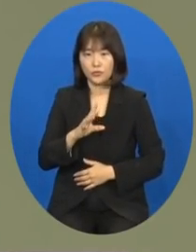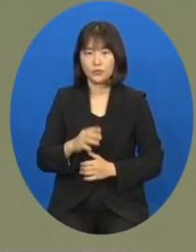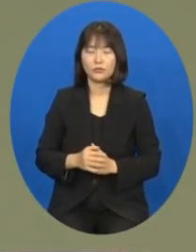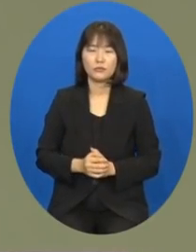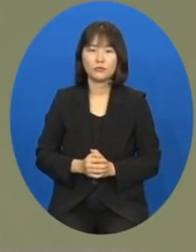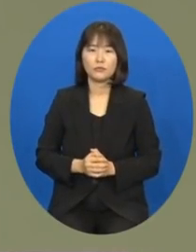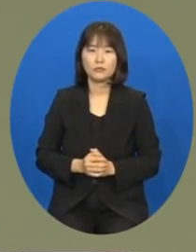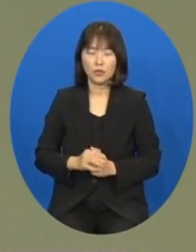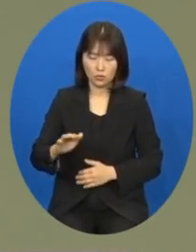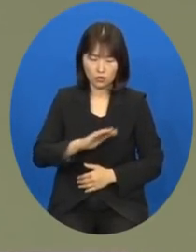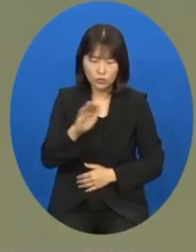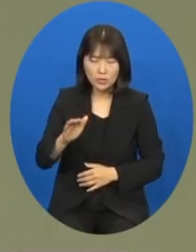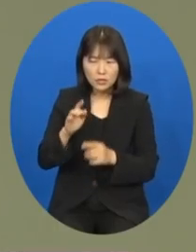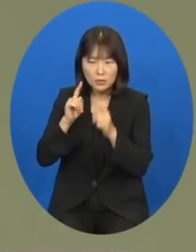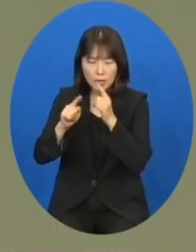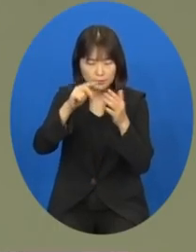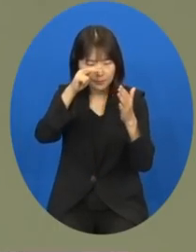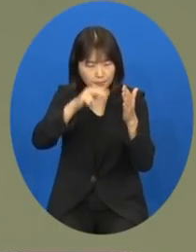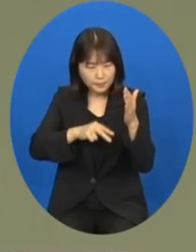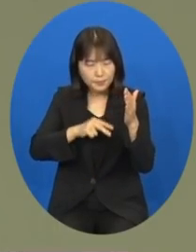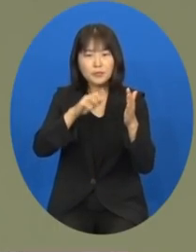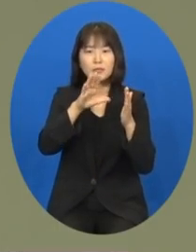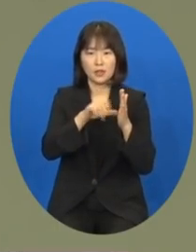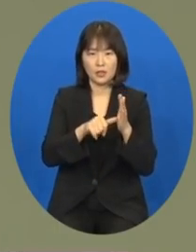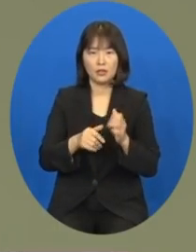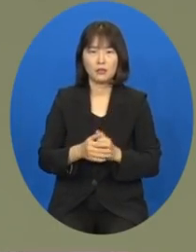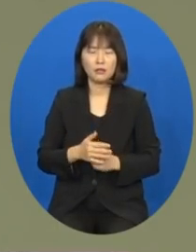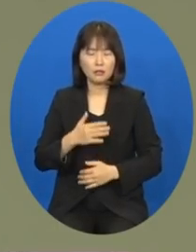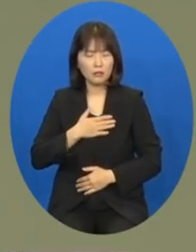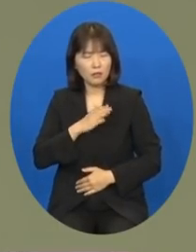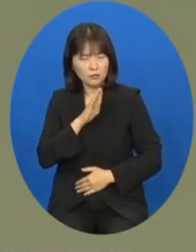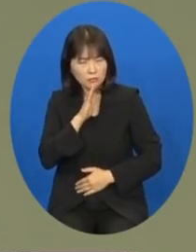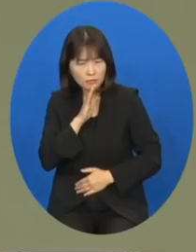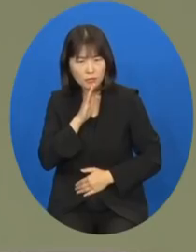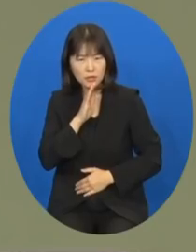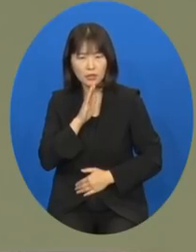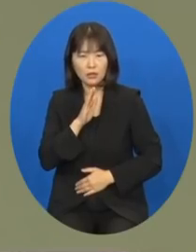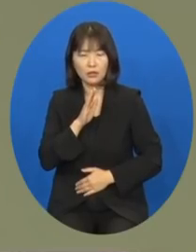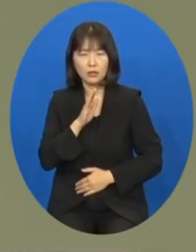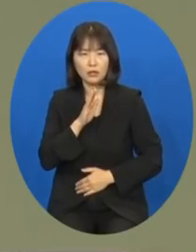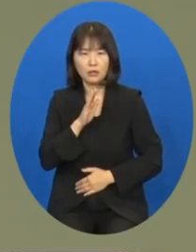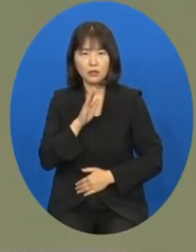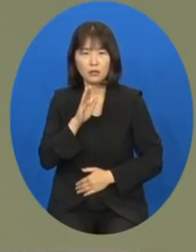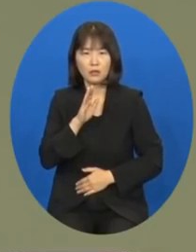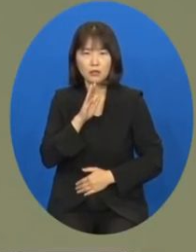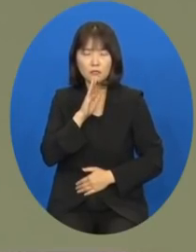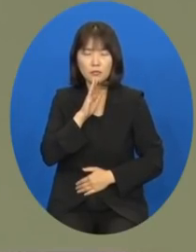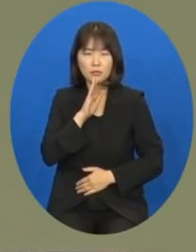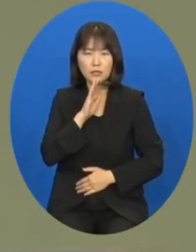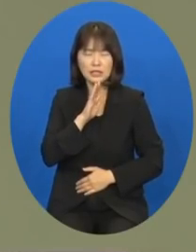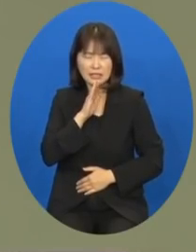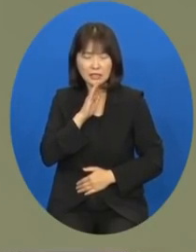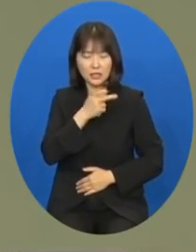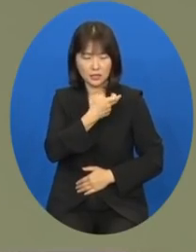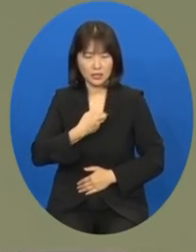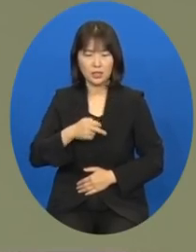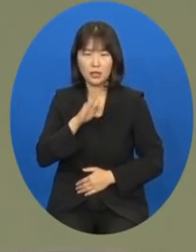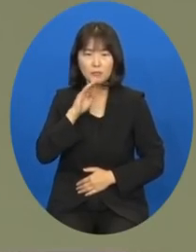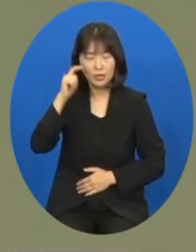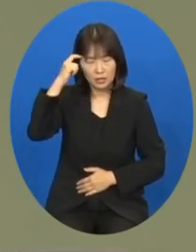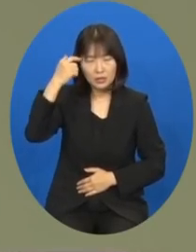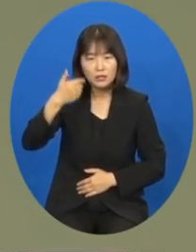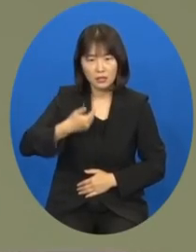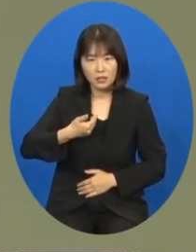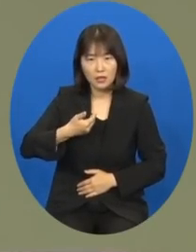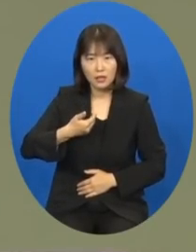우리는 오늘 이 말씀을 읽으면서 나는 정말 진짜냐 난 진짜 제자인가 정말